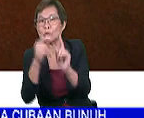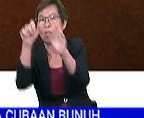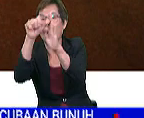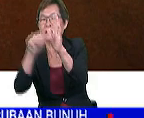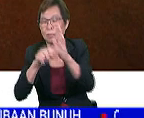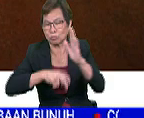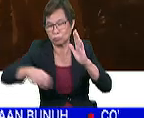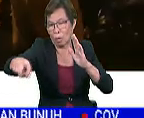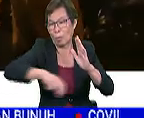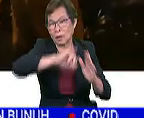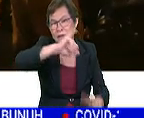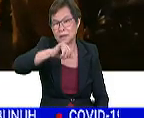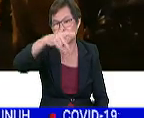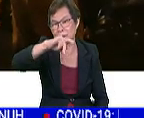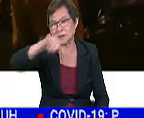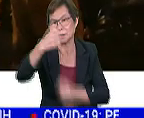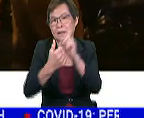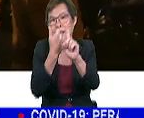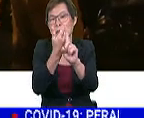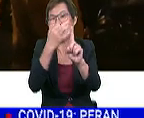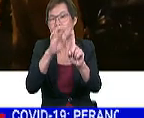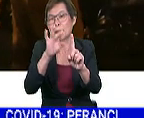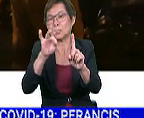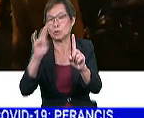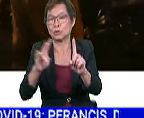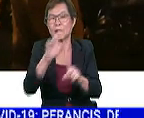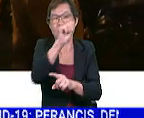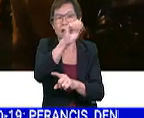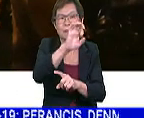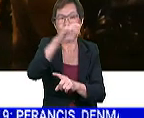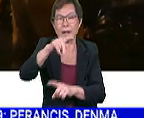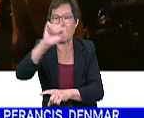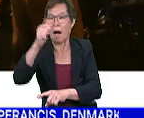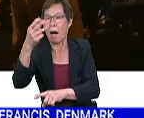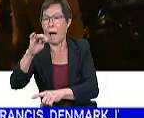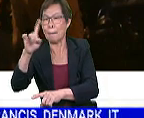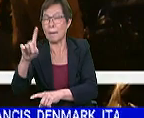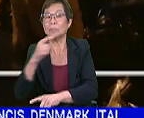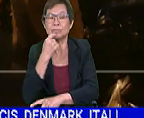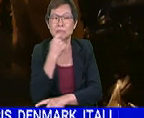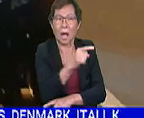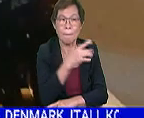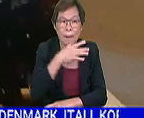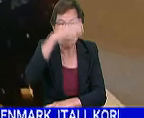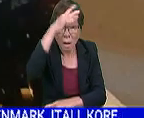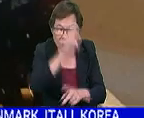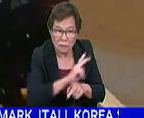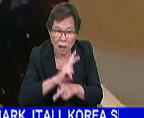akta pengangkutan Jalan 1987 acp ahmadri juga menyeru Ibu Bapa agar sentiasa mengawasi anak